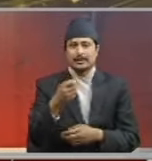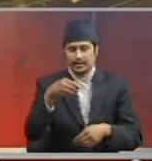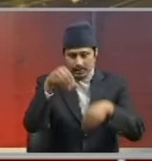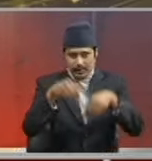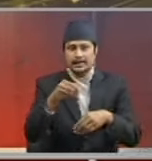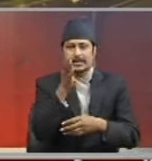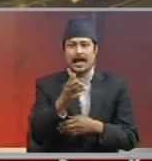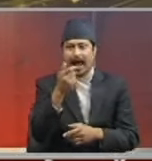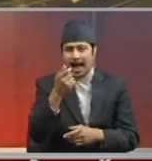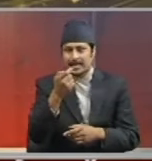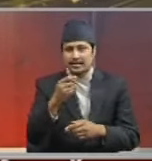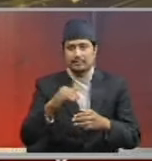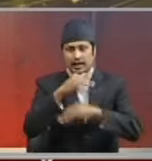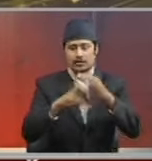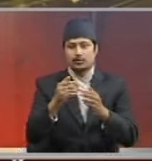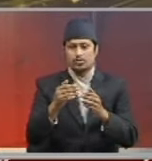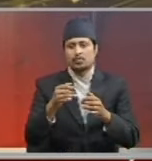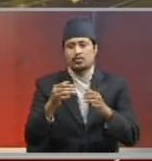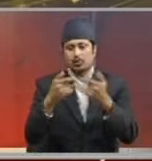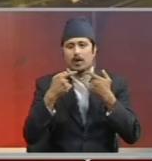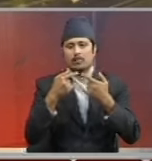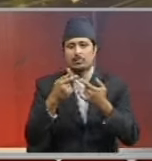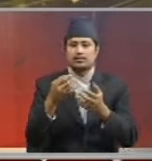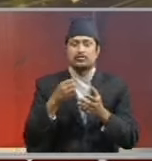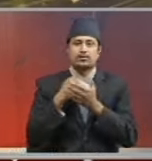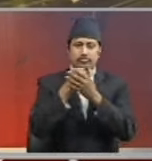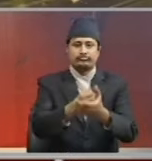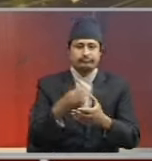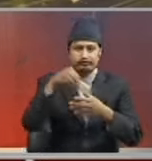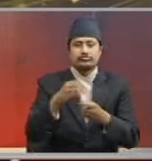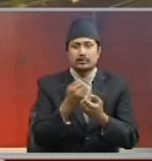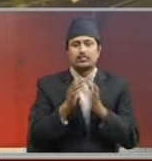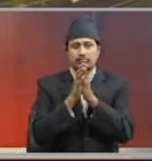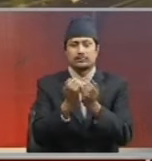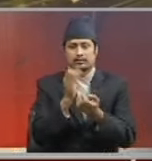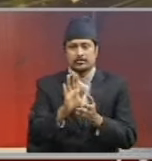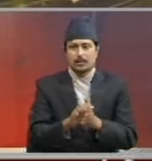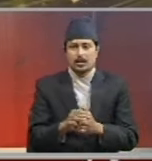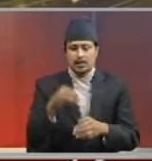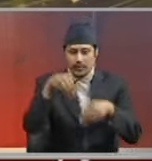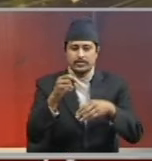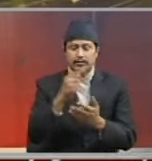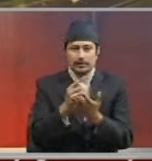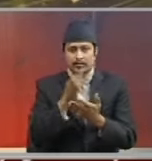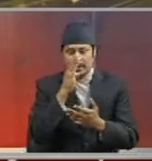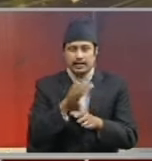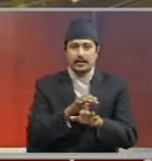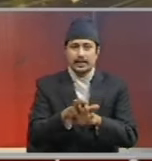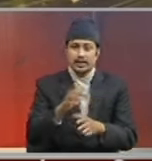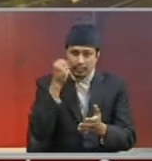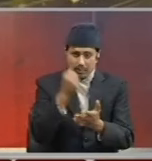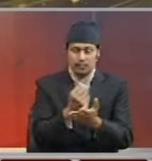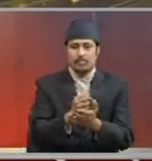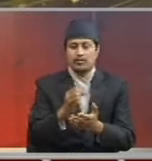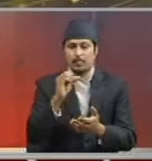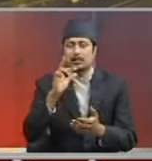निर्वाचनले आर्थिक विकासको ढोका खोल्ने बताउँदै सहभागी हुन आह्वान समेत गरेका छन्। निर्वाचनका क्रममा हरेक मतपत्रको